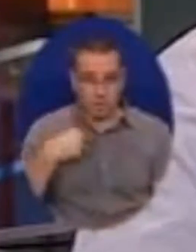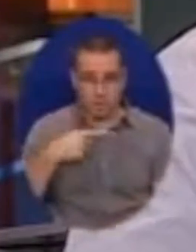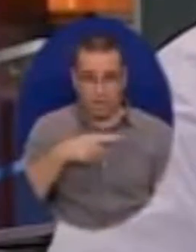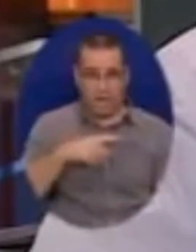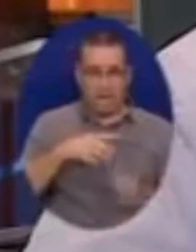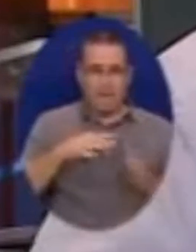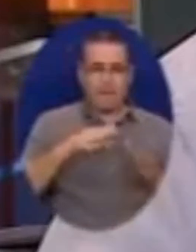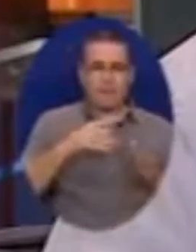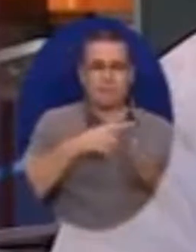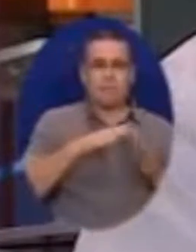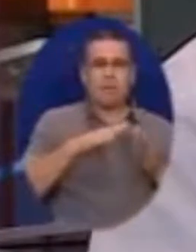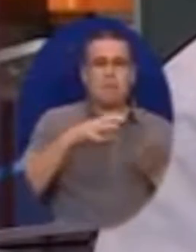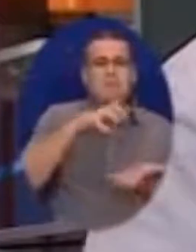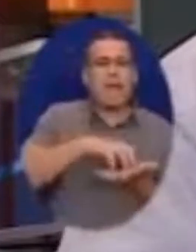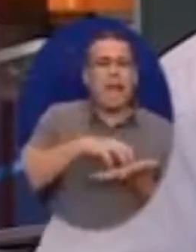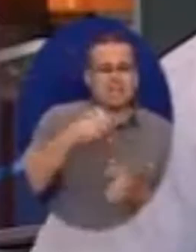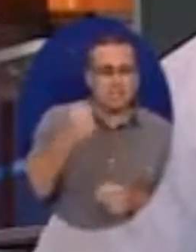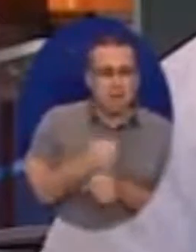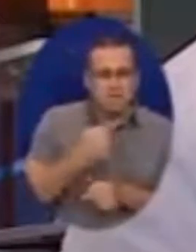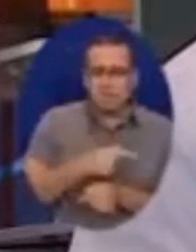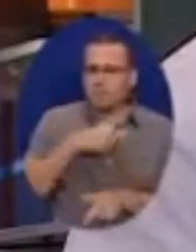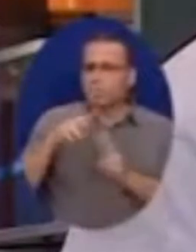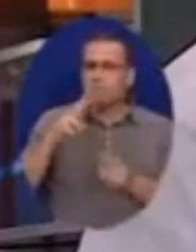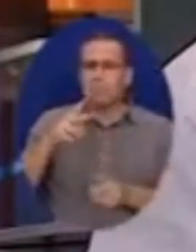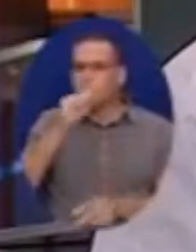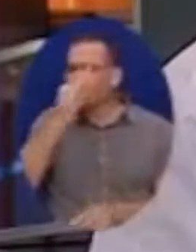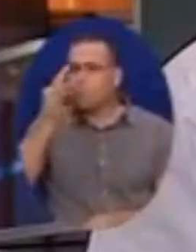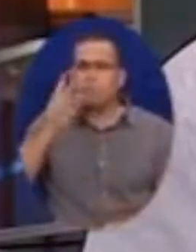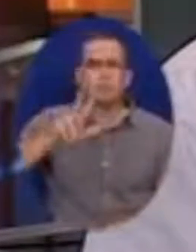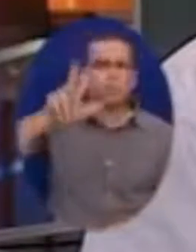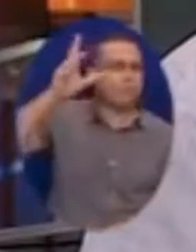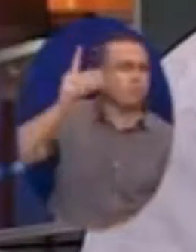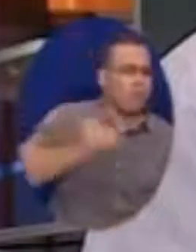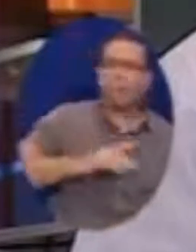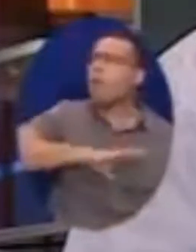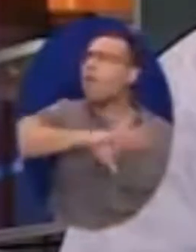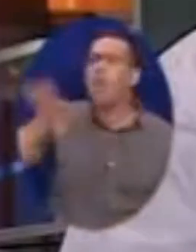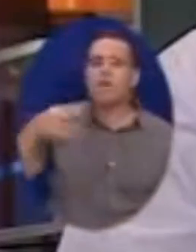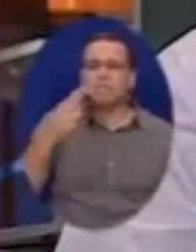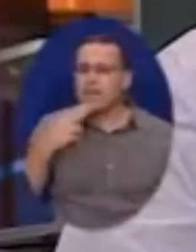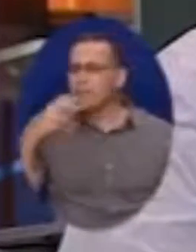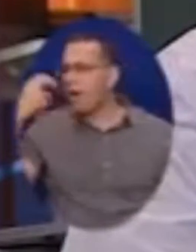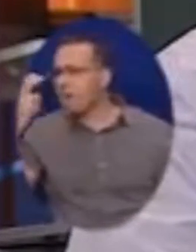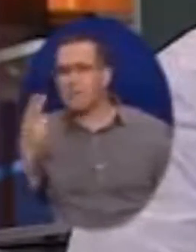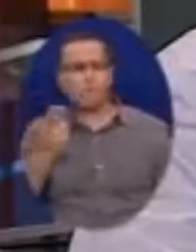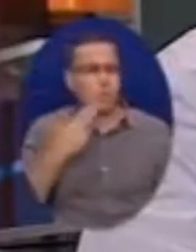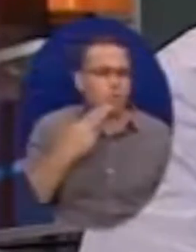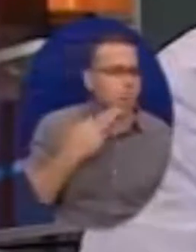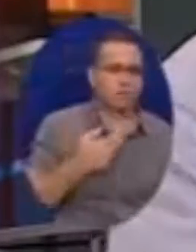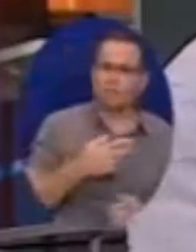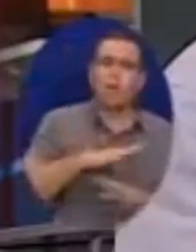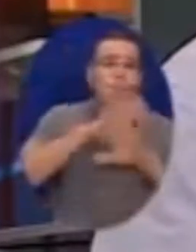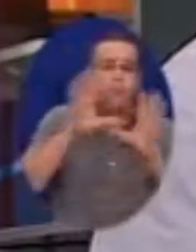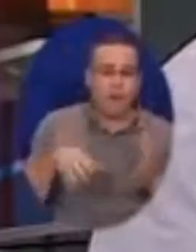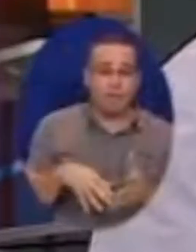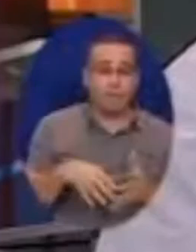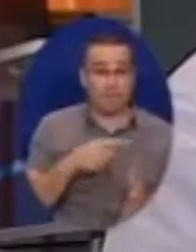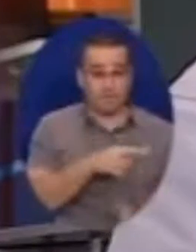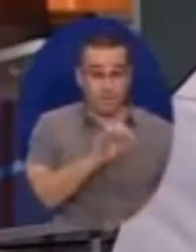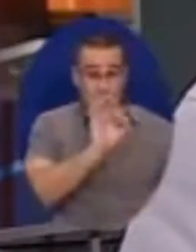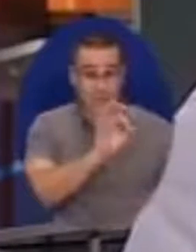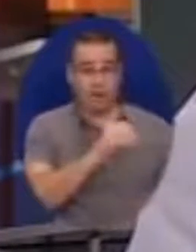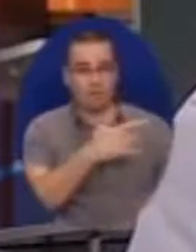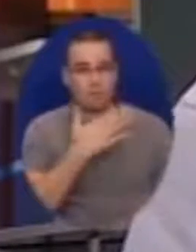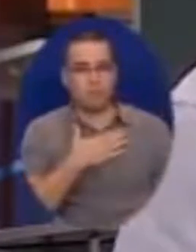הישראלית, בדואים, דרוזים, ערבים, בדואים דרום, בדואים צפון, כל חלקי החברה הישראלית, ולייצר עבורם את הדרמה של החיים.